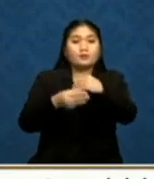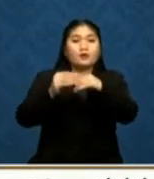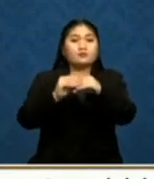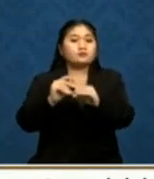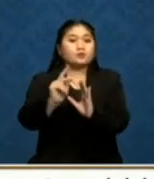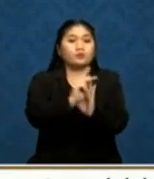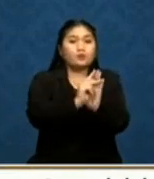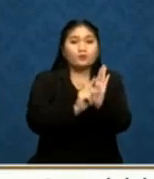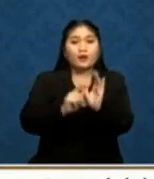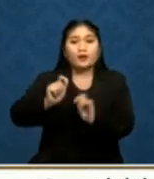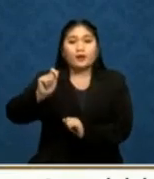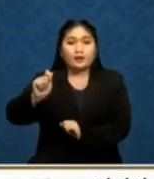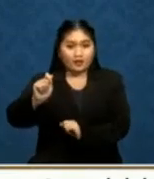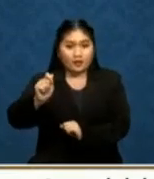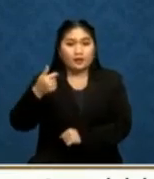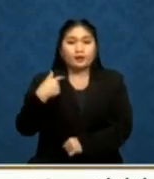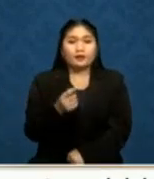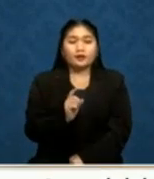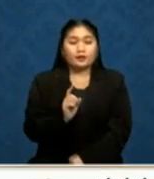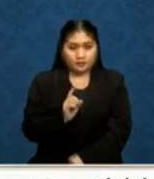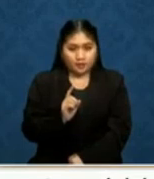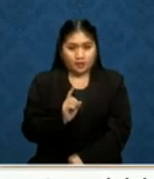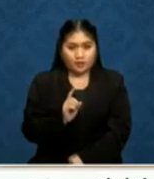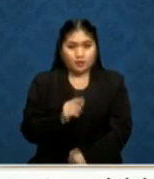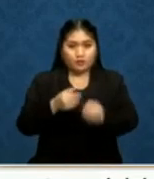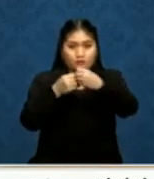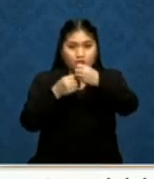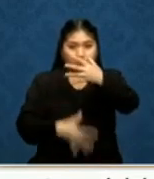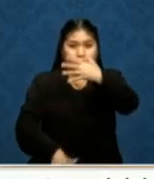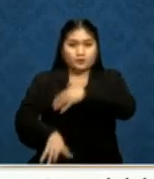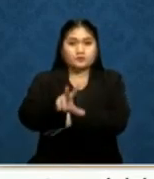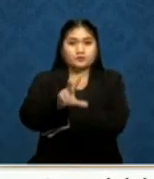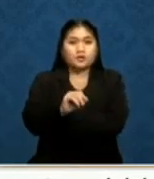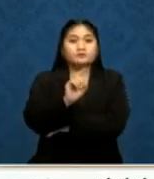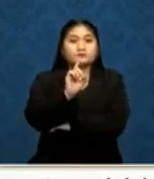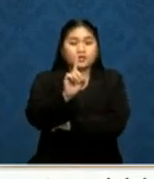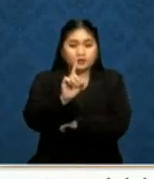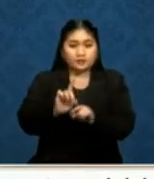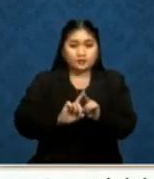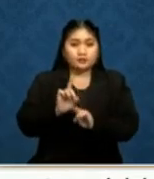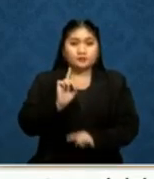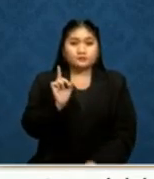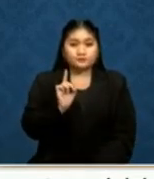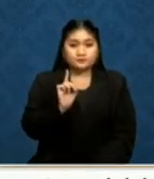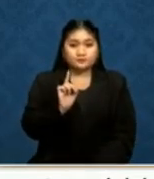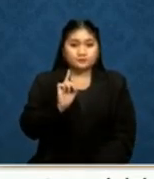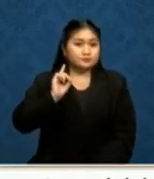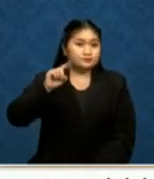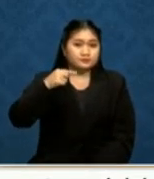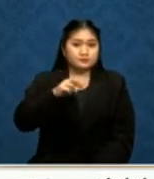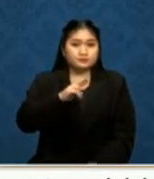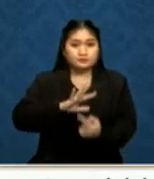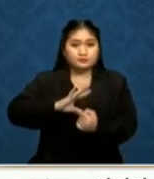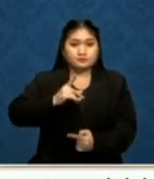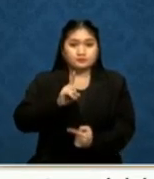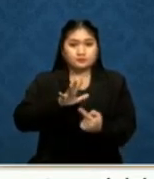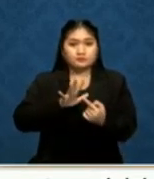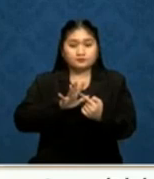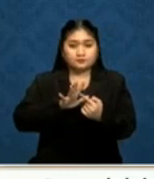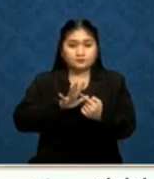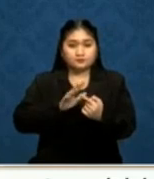บับที่พ.ศ.จำนวน31คน1นางสาวรัชดาไกรคุ